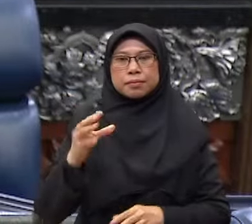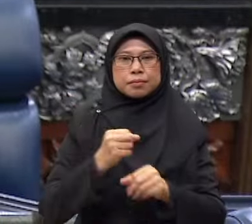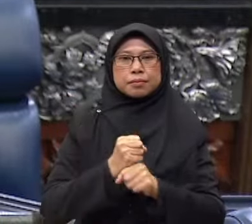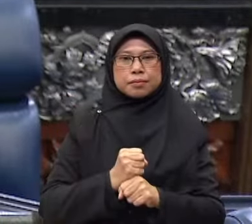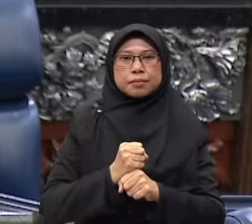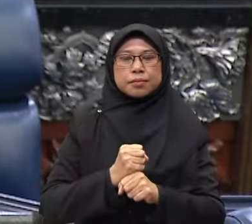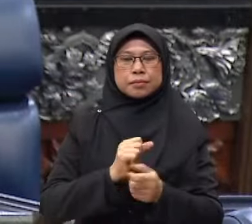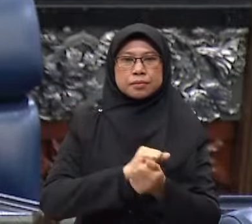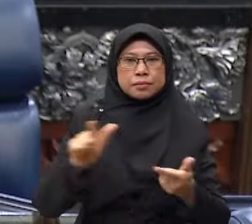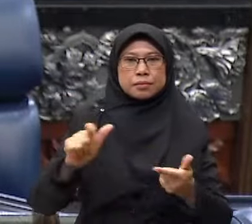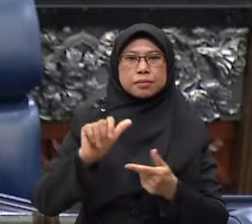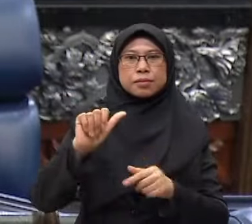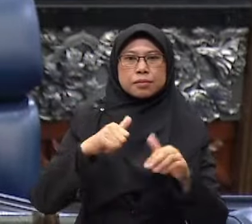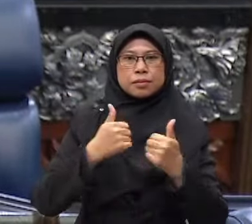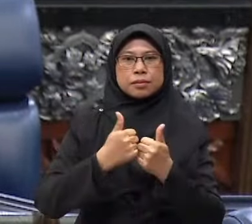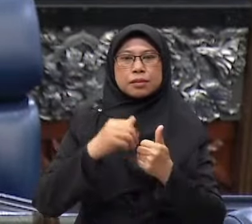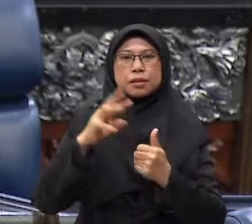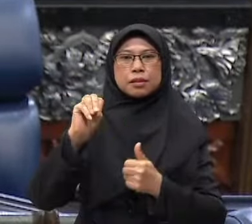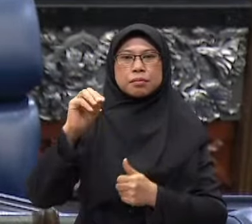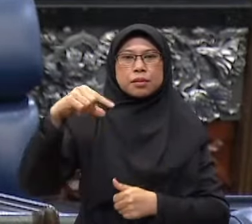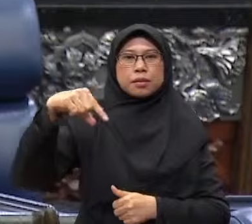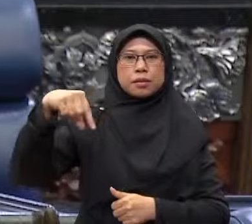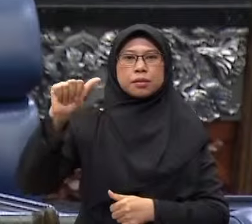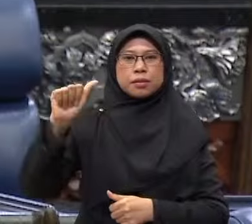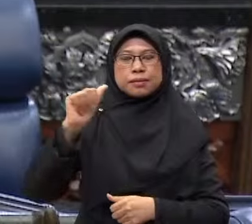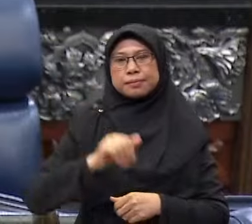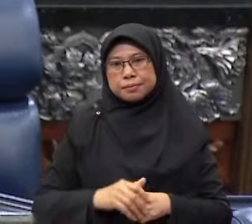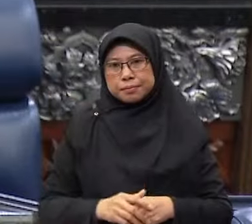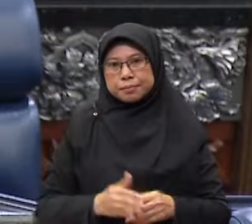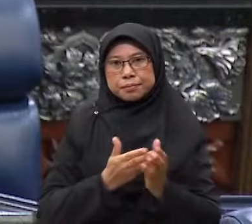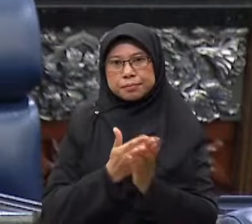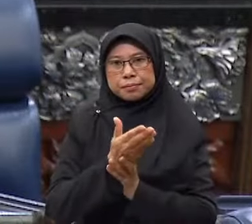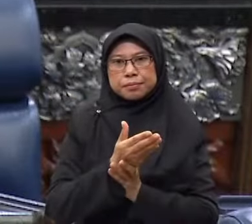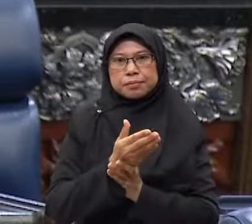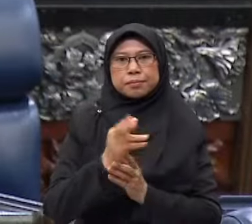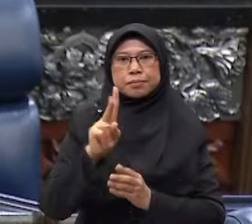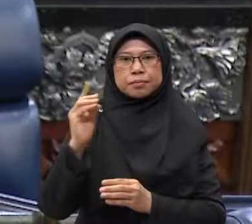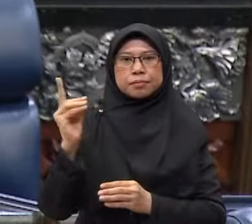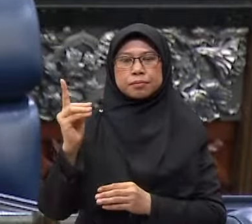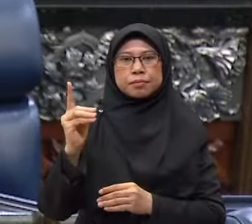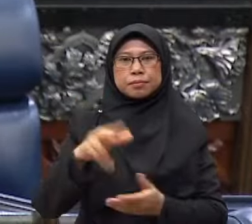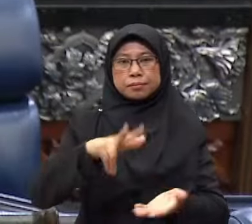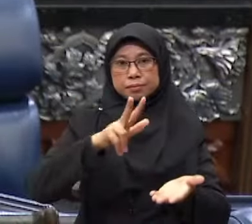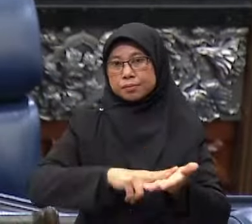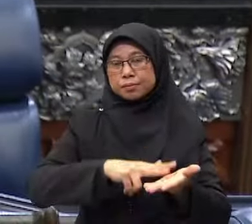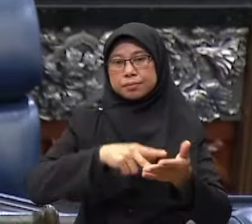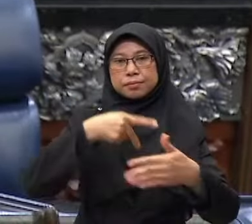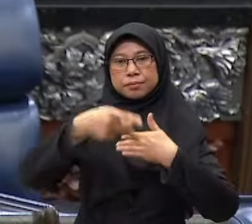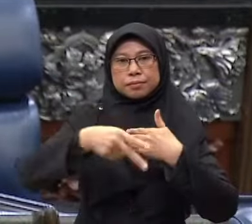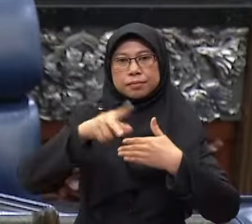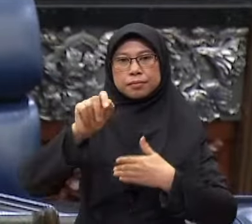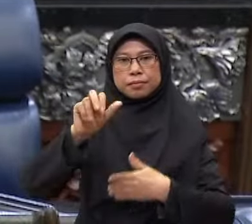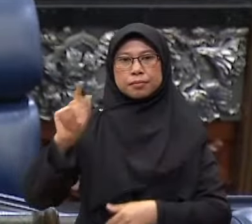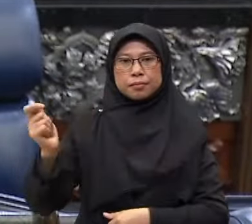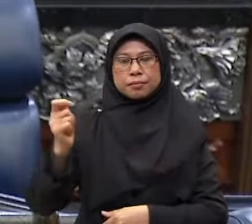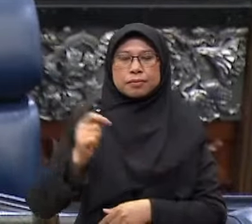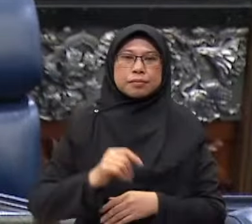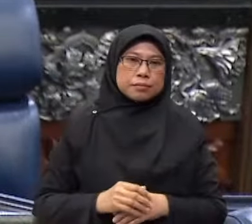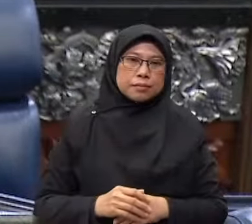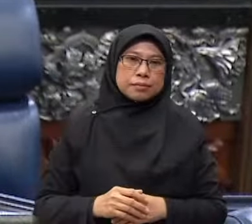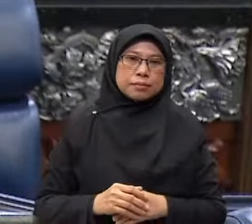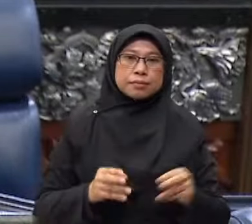akreditasi agensi kelayakan Malaysia atau mqa melalui kod amalan pentauliahan program twet ini adalah salah